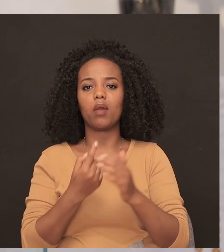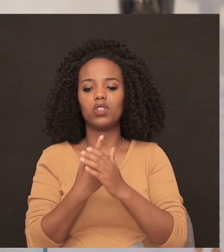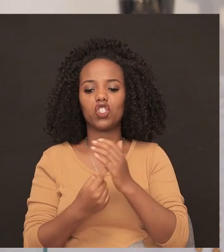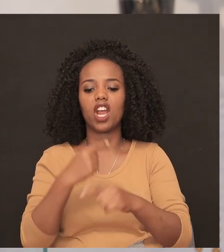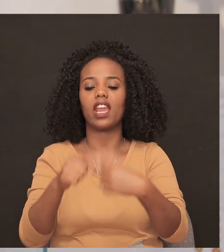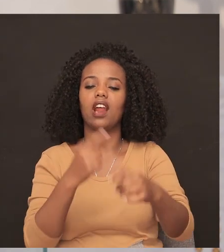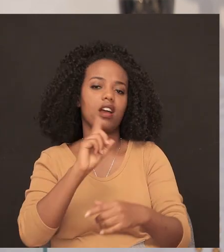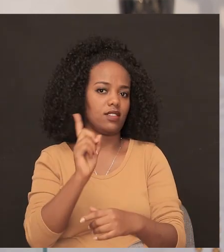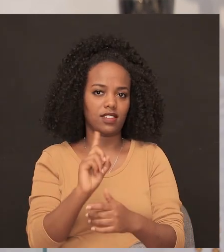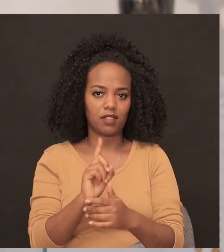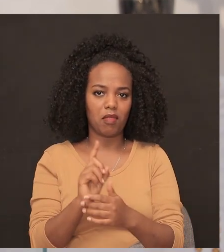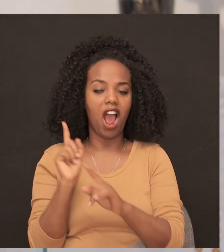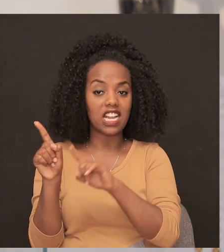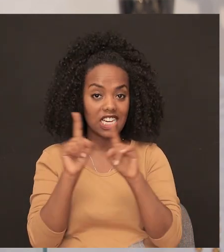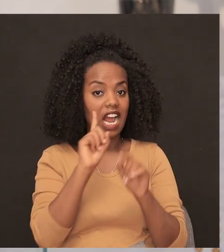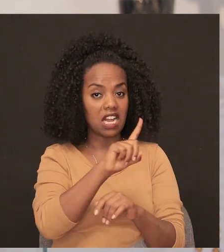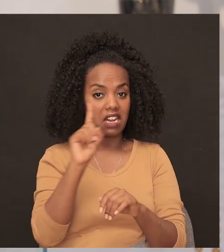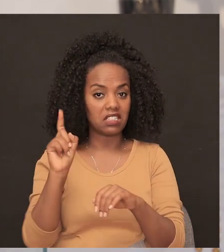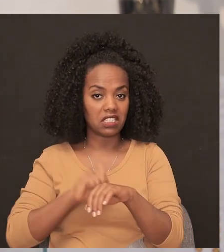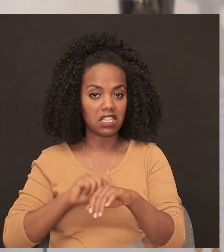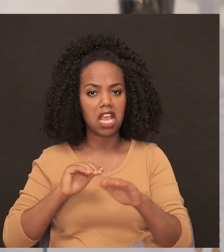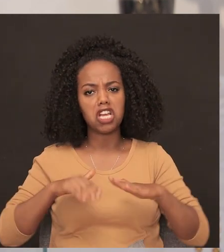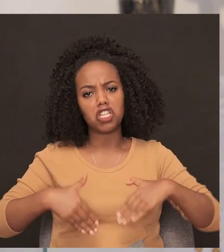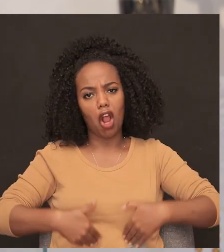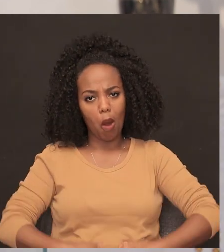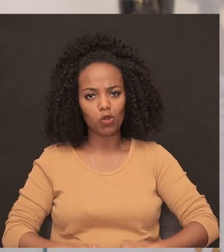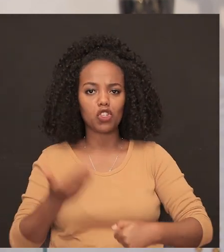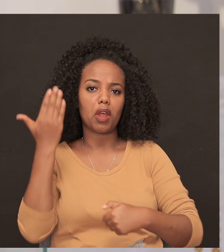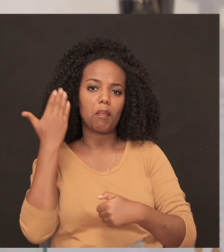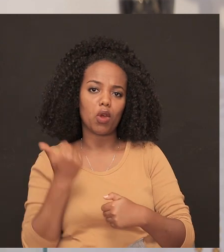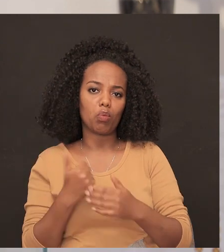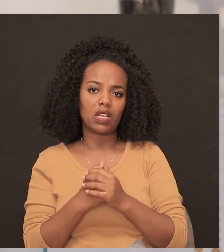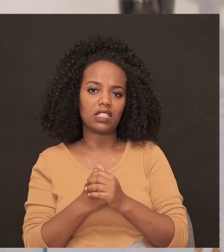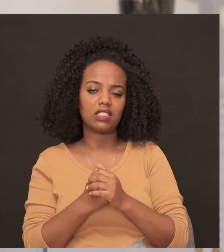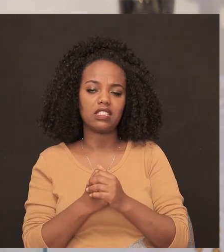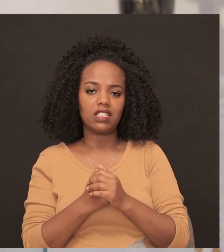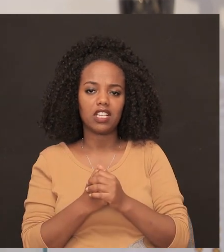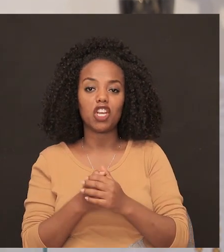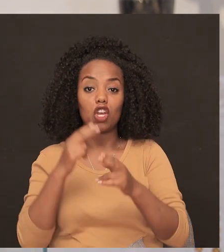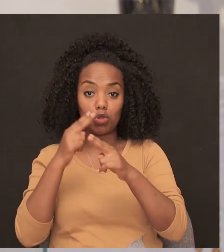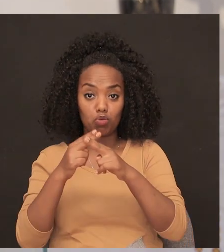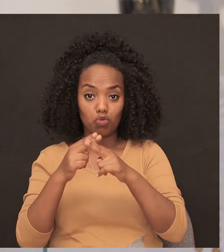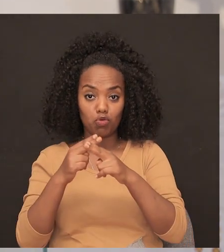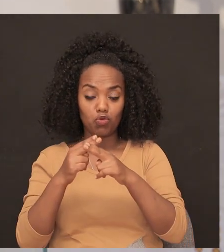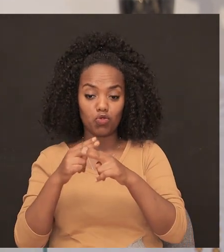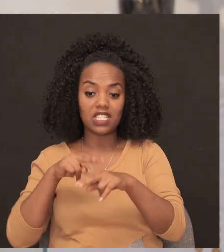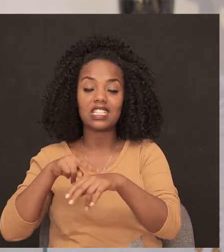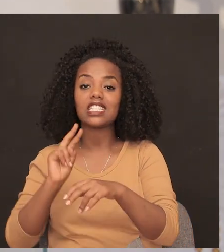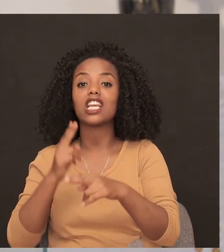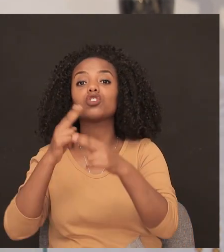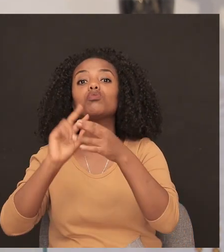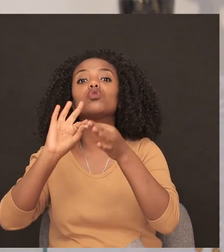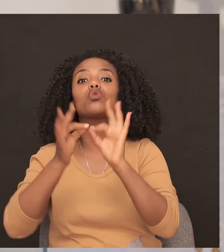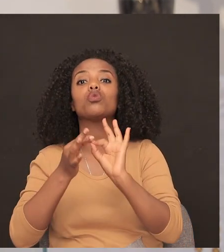የተመላለሰ አይደለም። አንዳንዴ ድካሞች የነበሩበት ሰው ነው። እንደውም ከስሙ ብንነሳ የስሙ